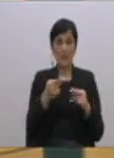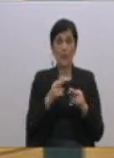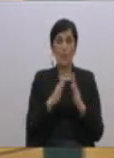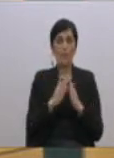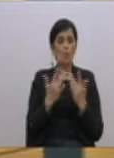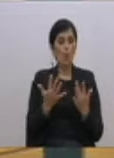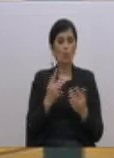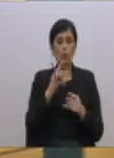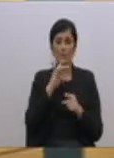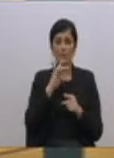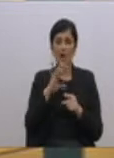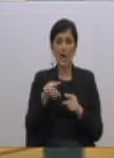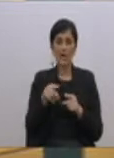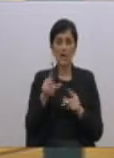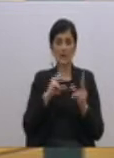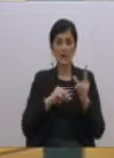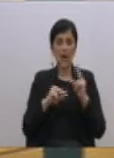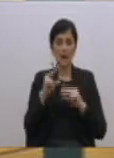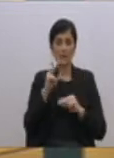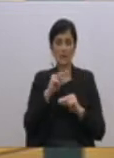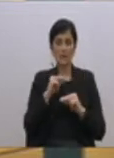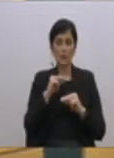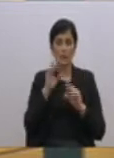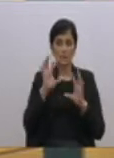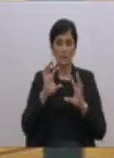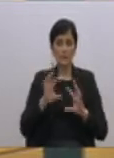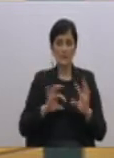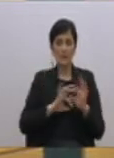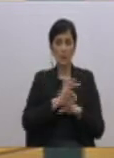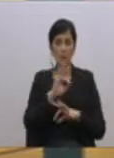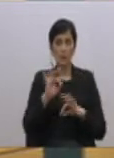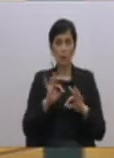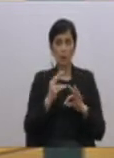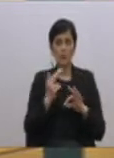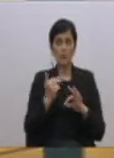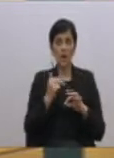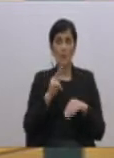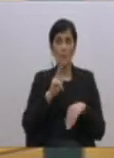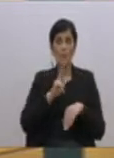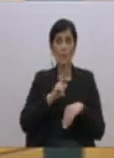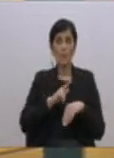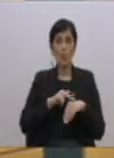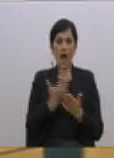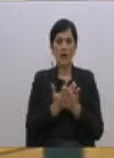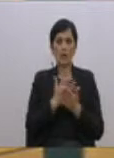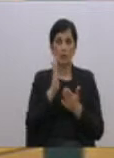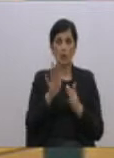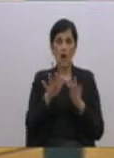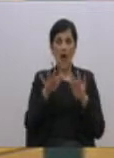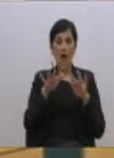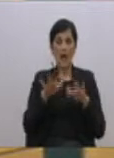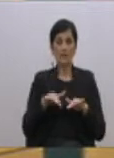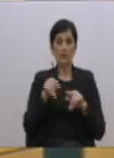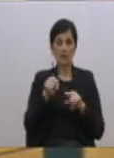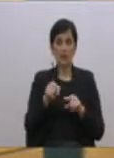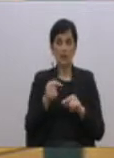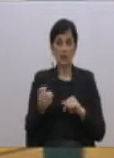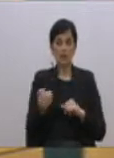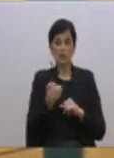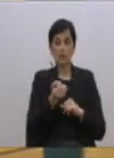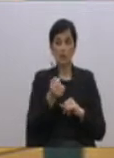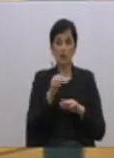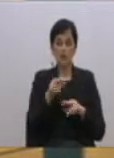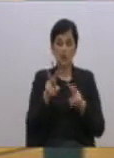მოთხოვნა აღარ იქნება გათვალისწინებული საკანონმდებლო პროექტში და პოლიციას პროაქტიურად ექნება საშუალება შენახვის ადგილზე